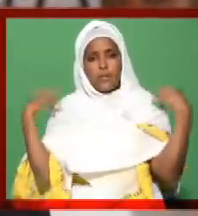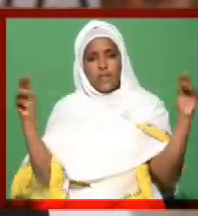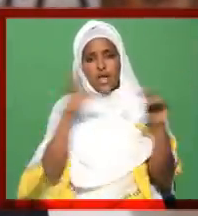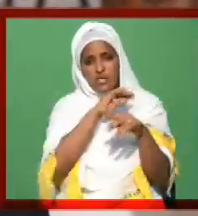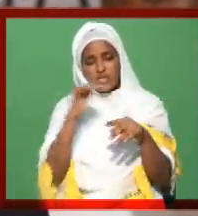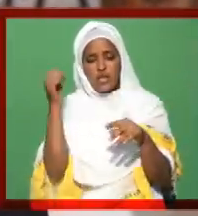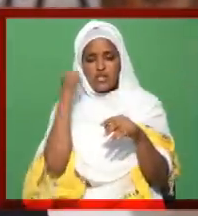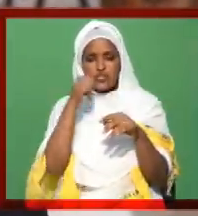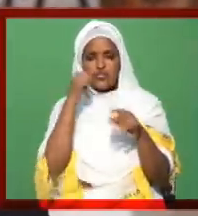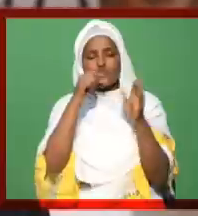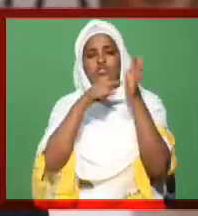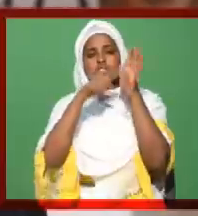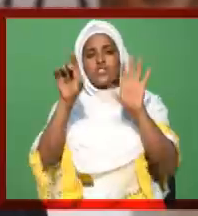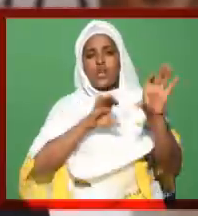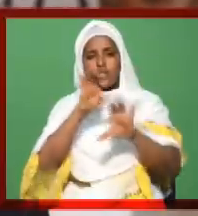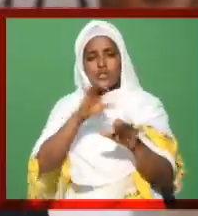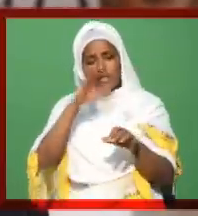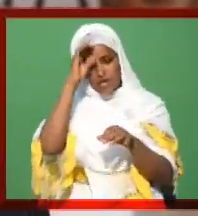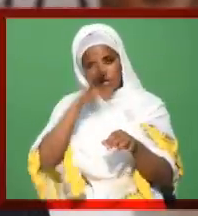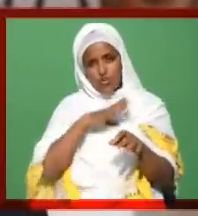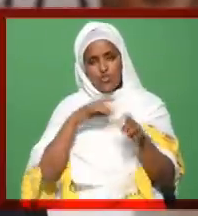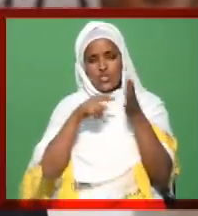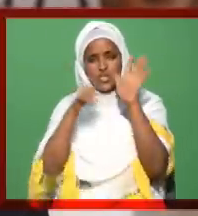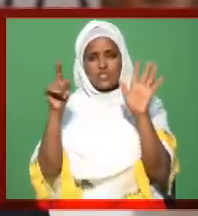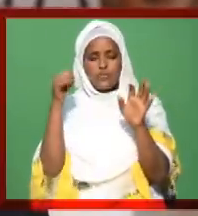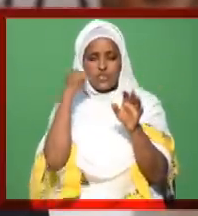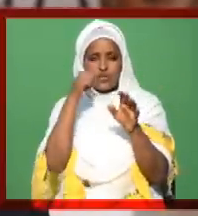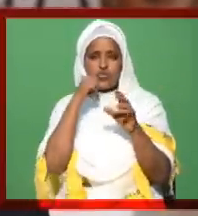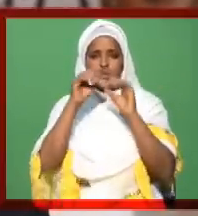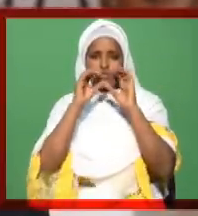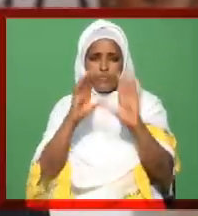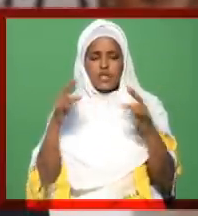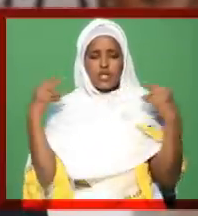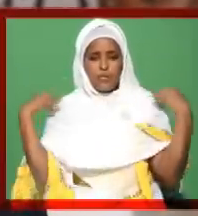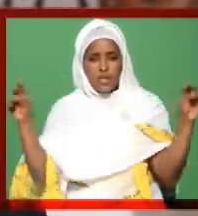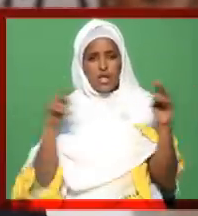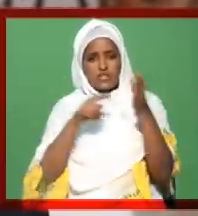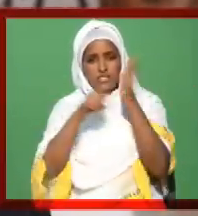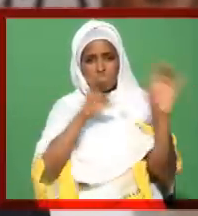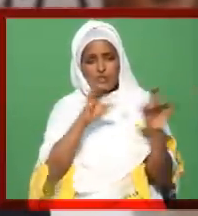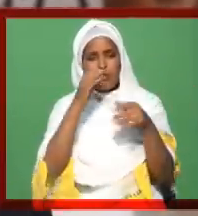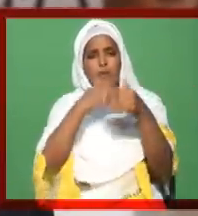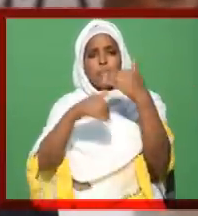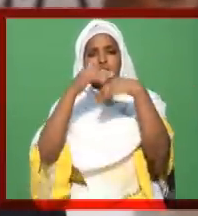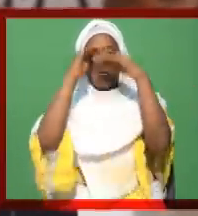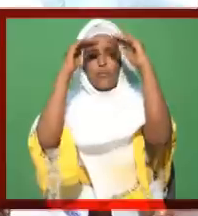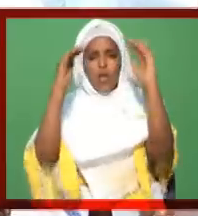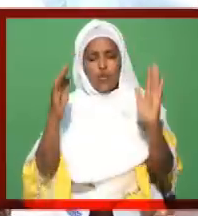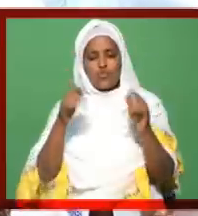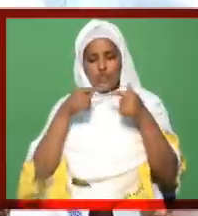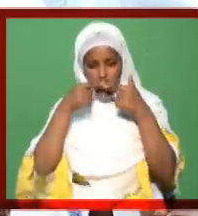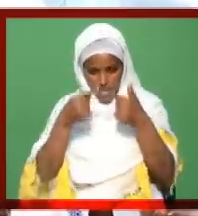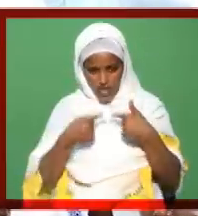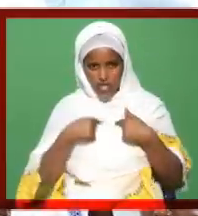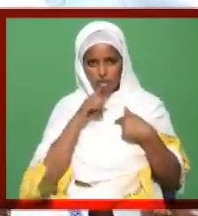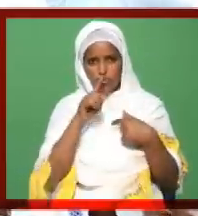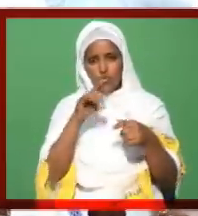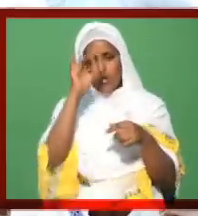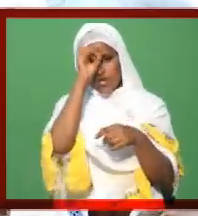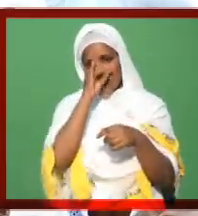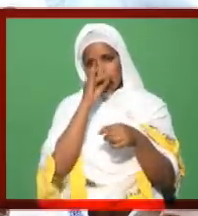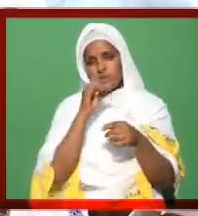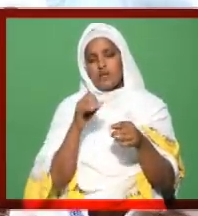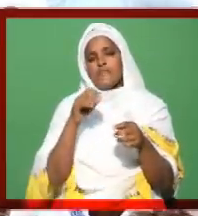ለመላእክትና ለሴቶች ገለጸ ለሰዎች ሲገልጽ በሴቶች አስተማረ ለመላእክት ሲገልጽ ደግሞ በሰማያውያኑ ነገረን ነው